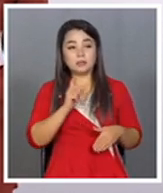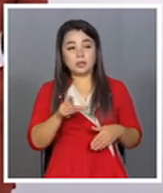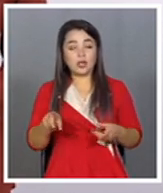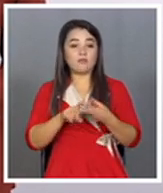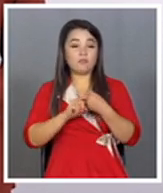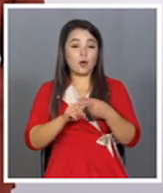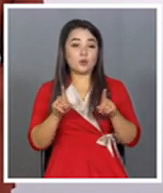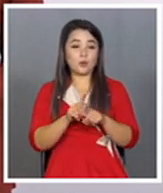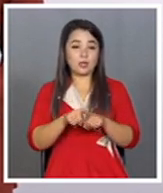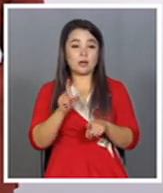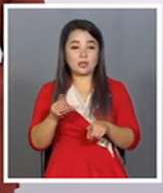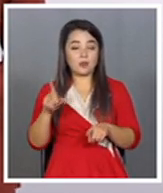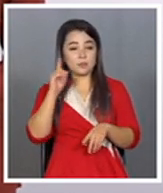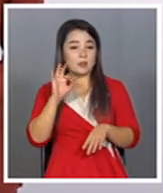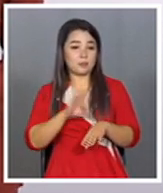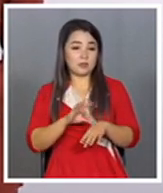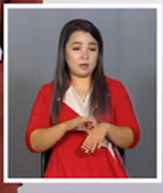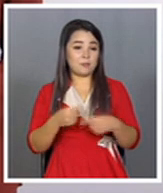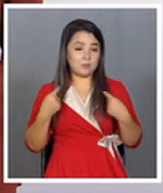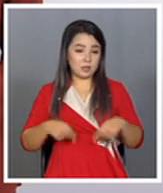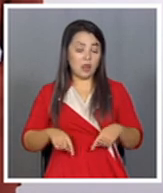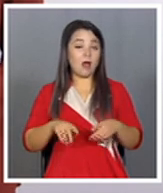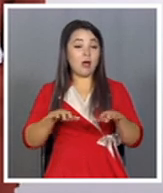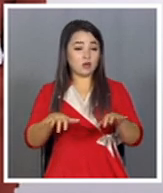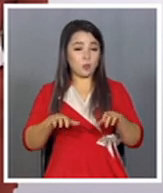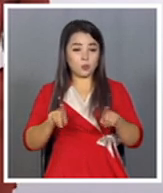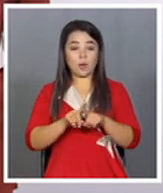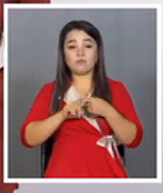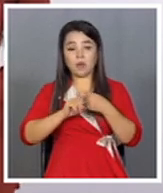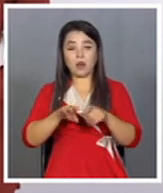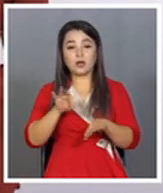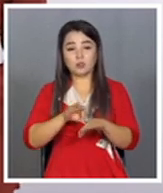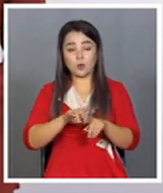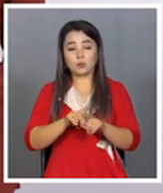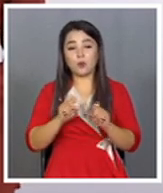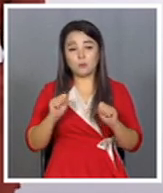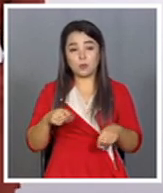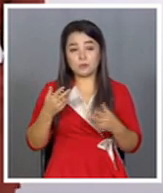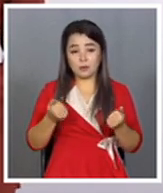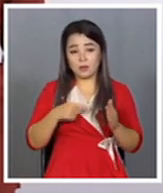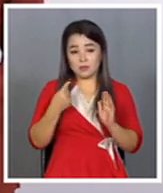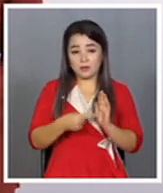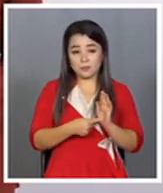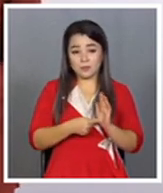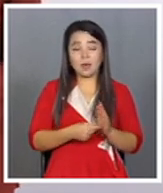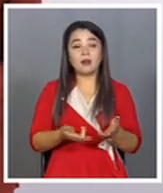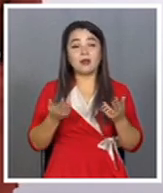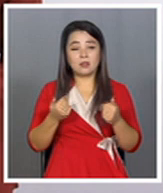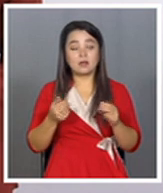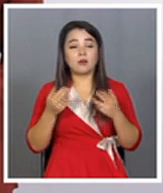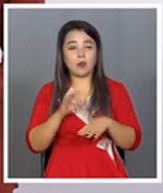вирустың әсеріне ұшырауы мүмкін. Ал компьютер вирус жұқтырып ауырып қалуы мүмкін бе? Әрине